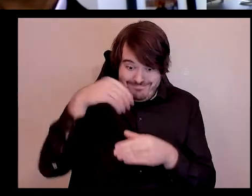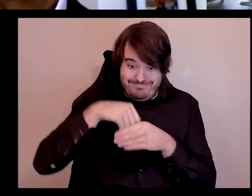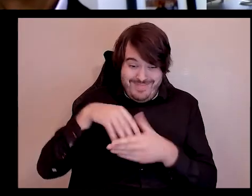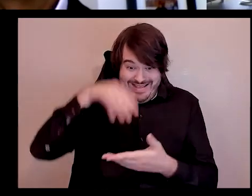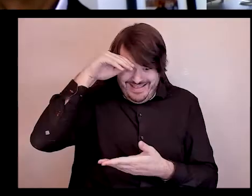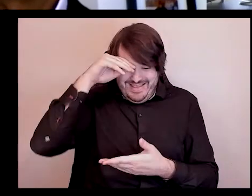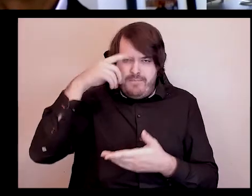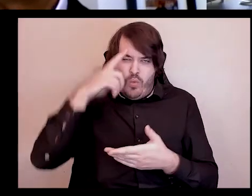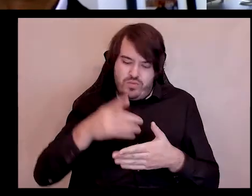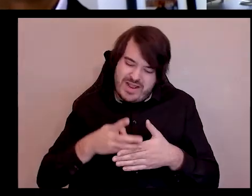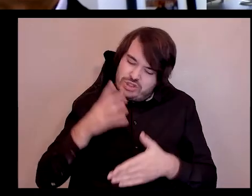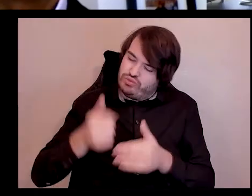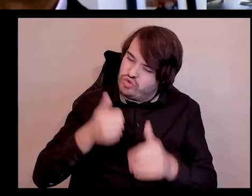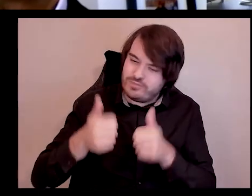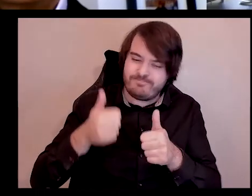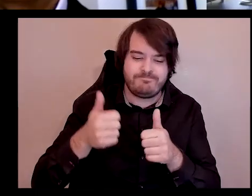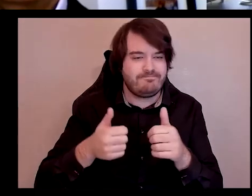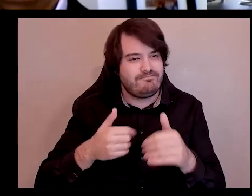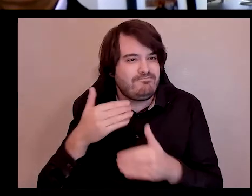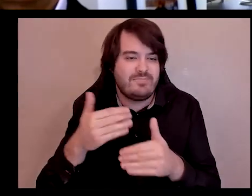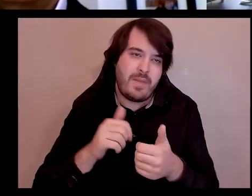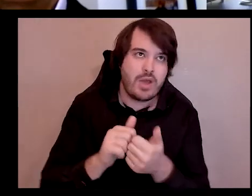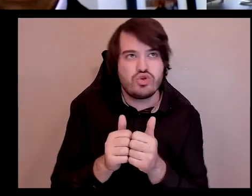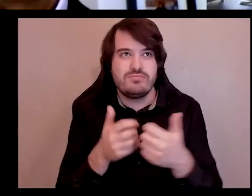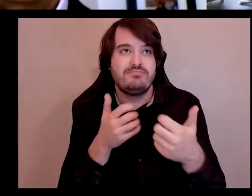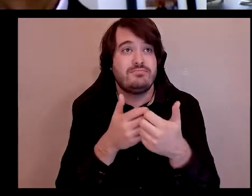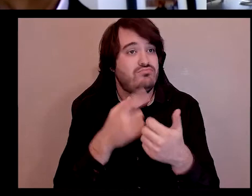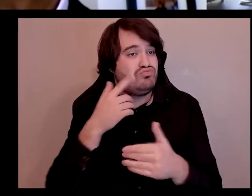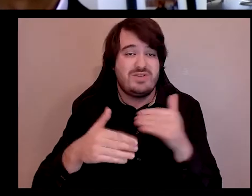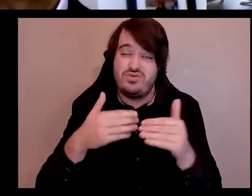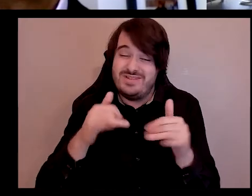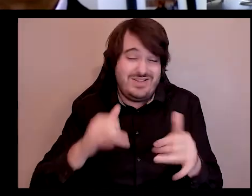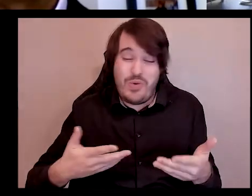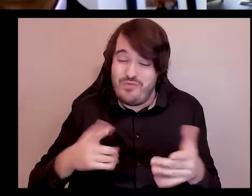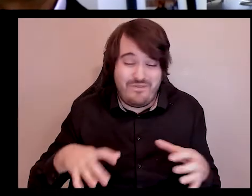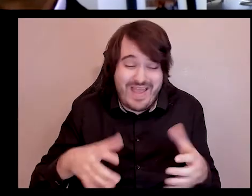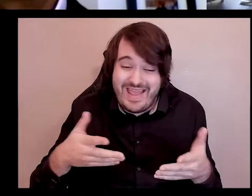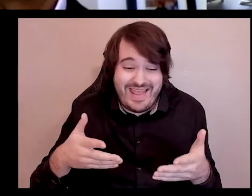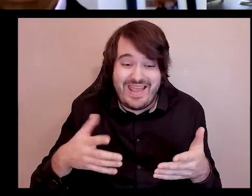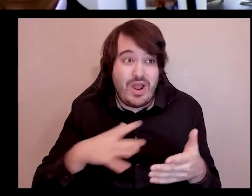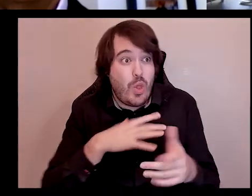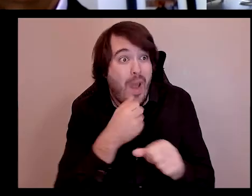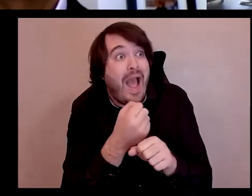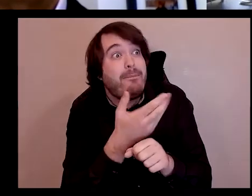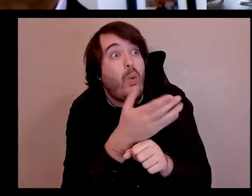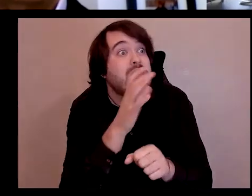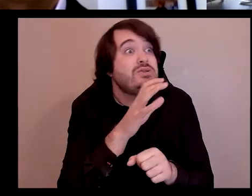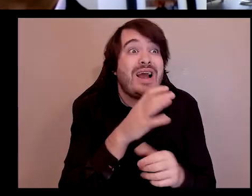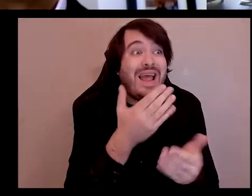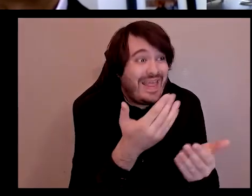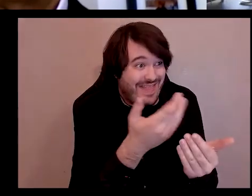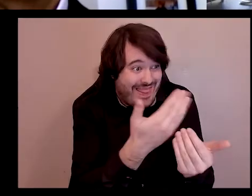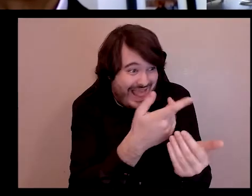valoir. Ça se résume un petit peu à ça, la recherche d'emploi. Profiter de ces expériences acquises pour s'enrichir et